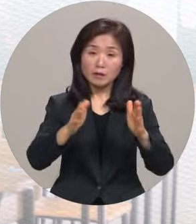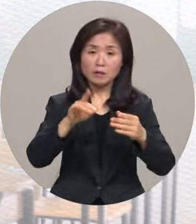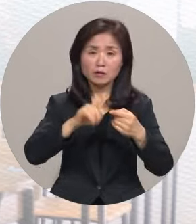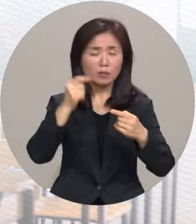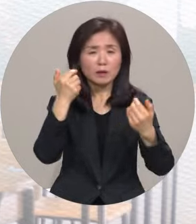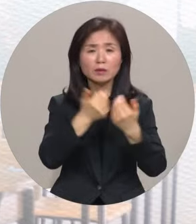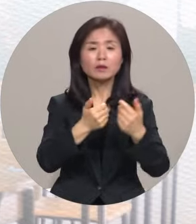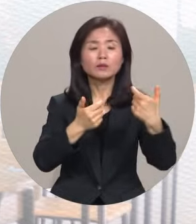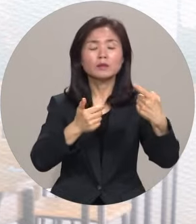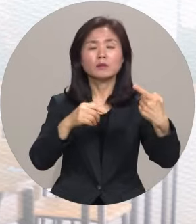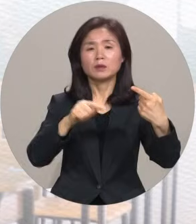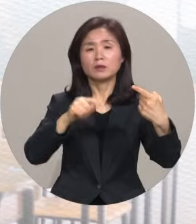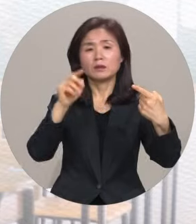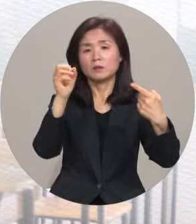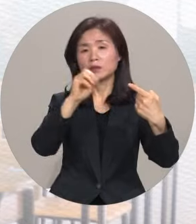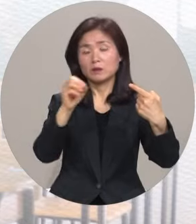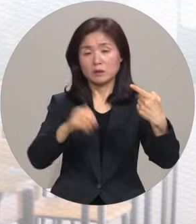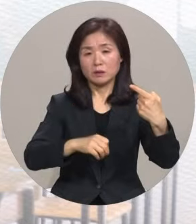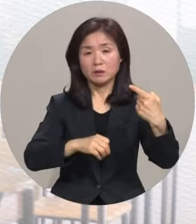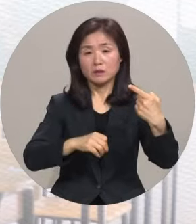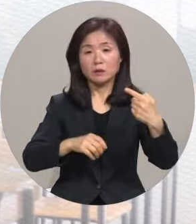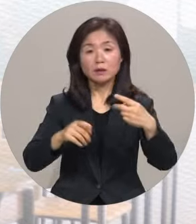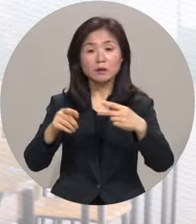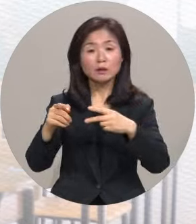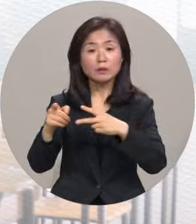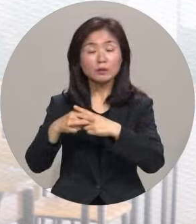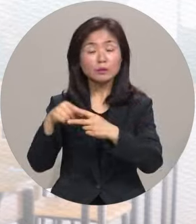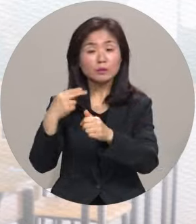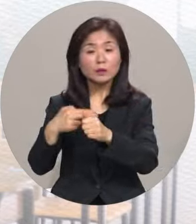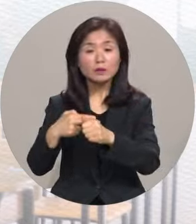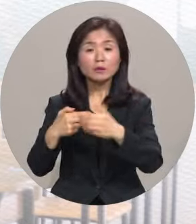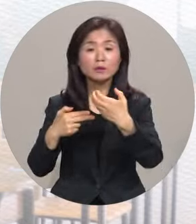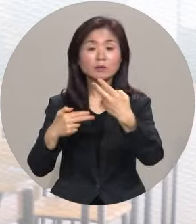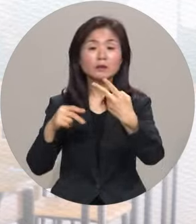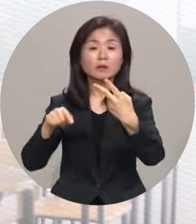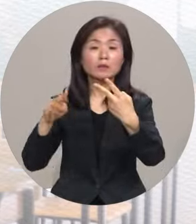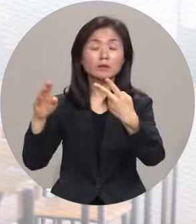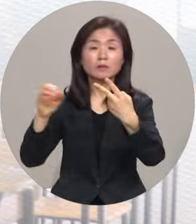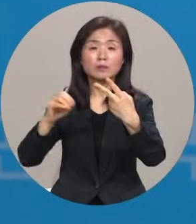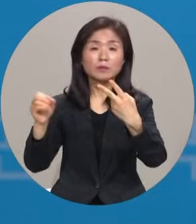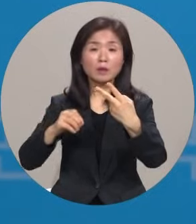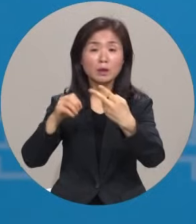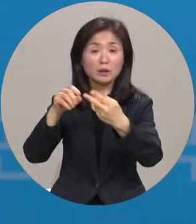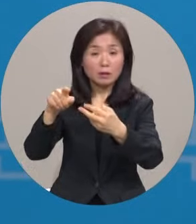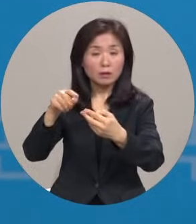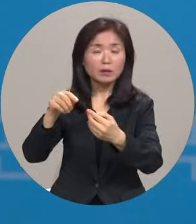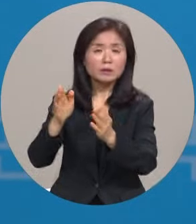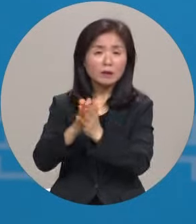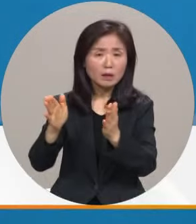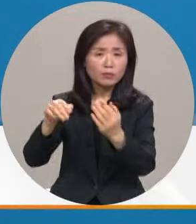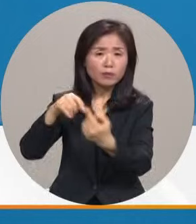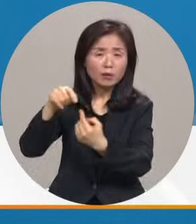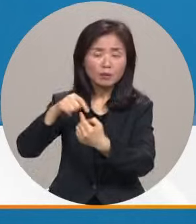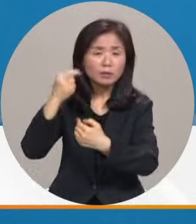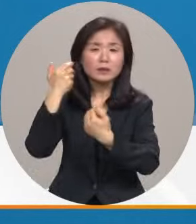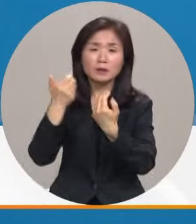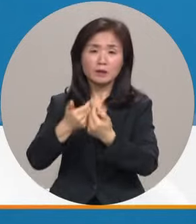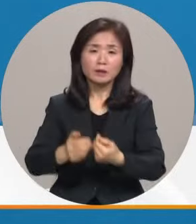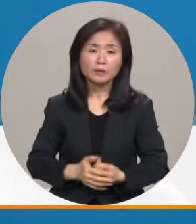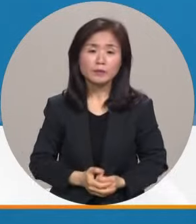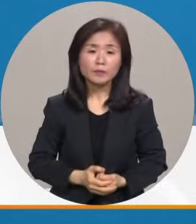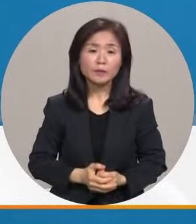나타났습니다 특히 초등 교원은 92.4% 도입에 반대했습니다 교실 환경이라고 하는 것이